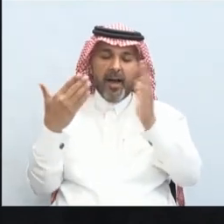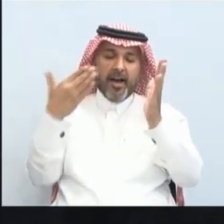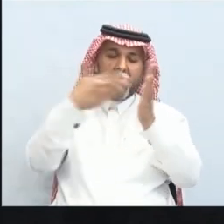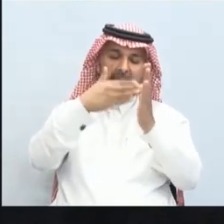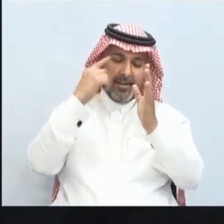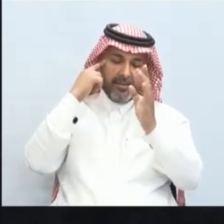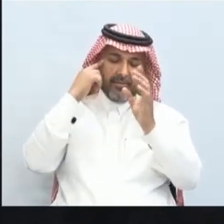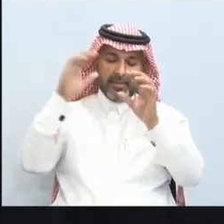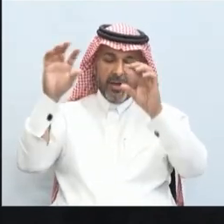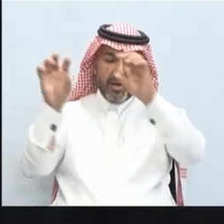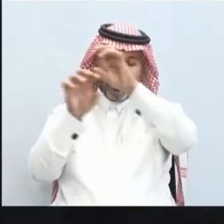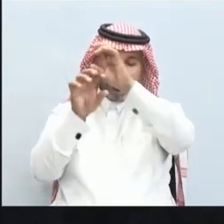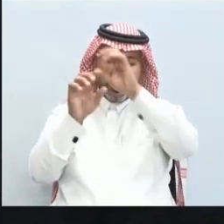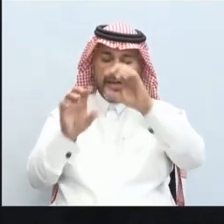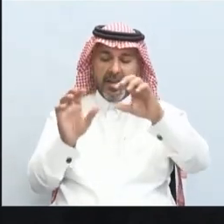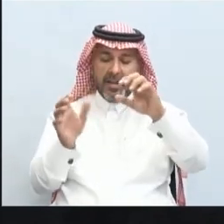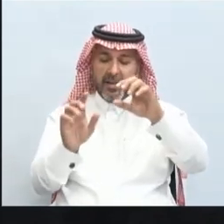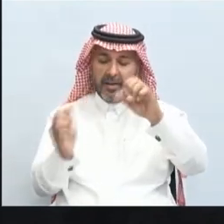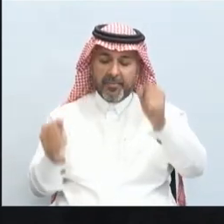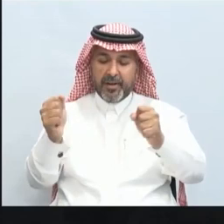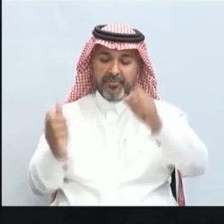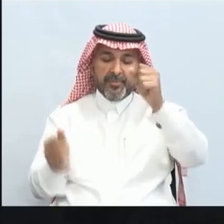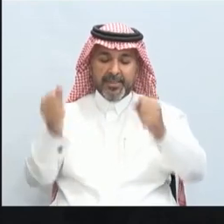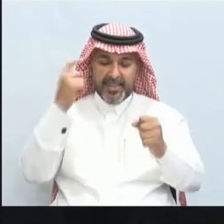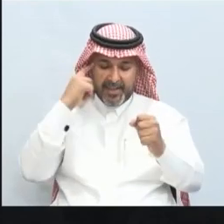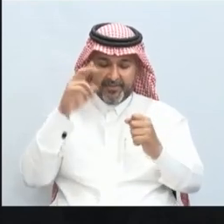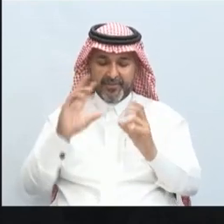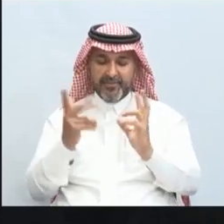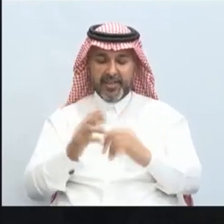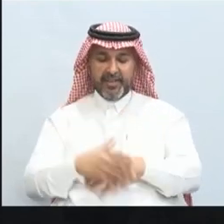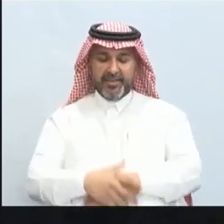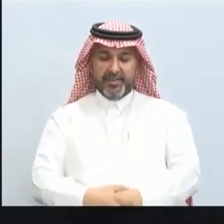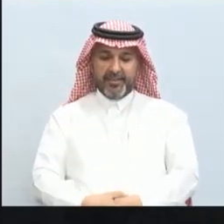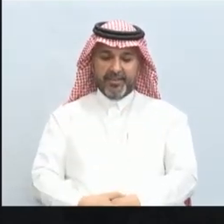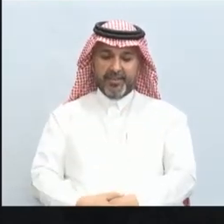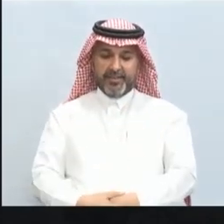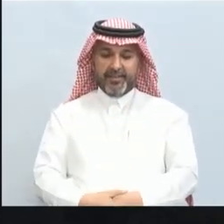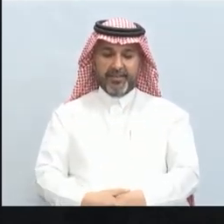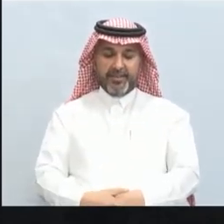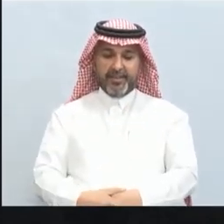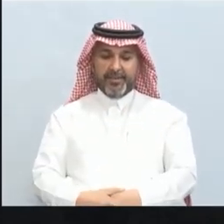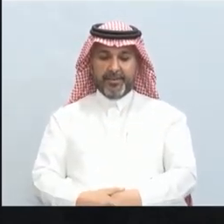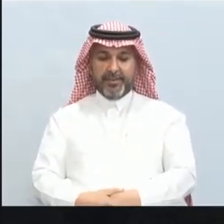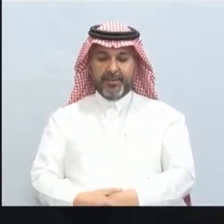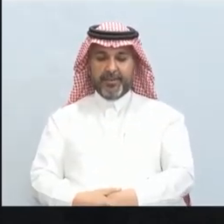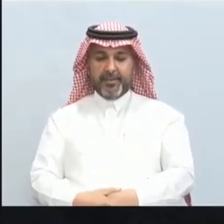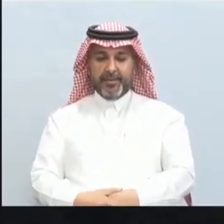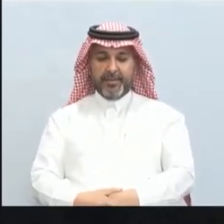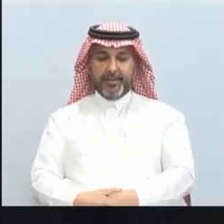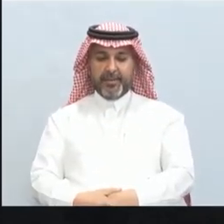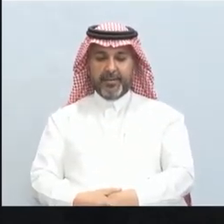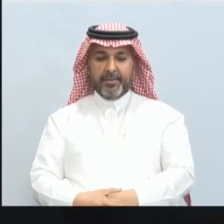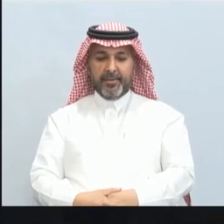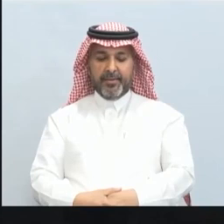هو اللي نبدا فيه يسار في النص كذا يعني متتاليين فبالتالي عندي نقطه بدايه وعندي نقطه نهايه بينما في التباديل